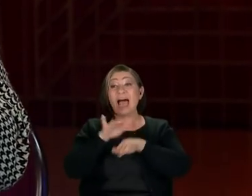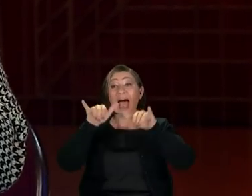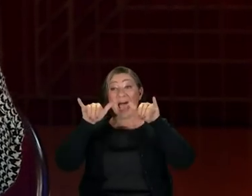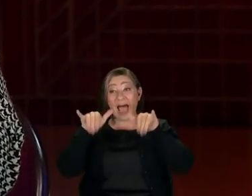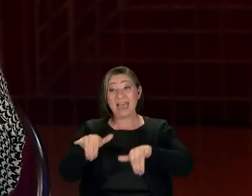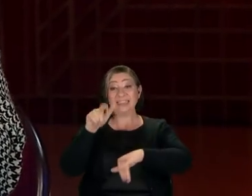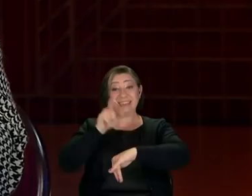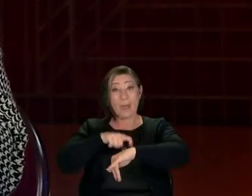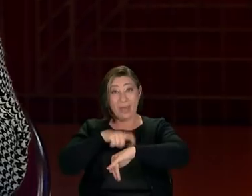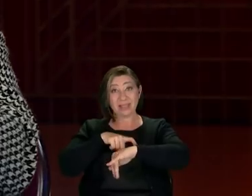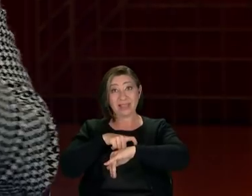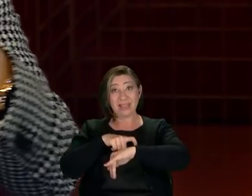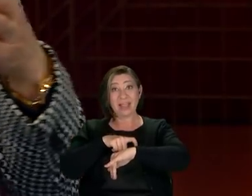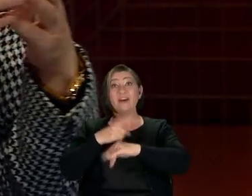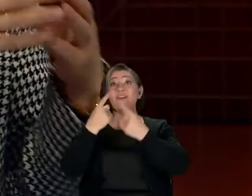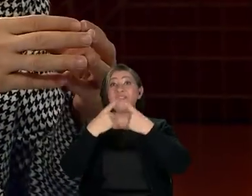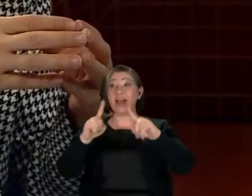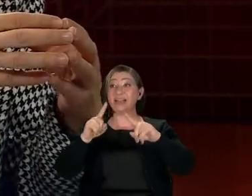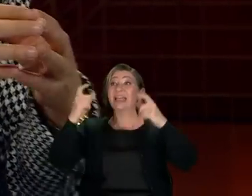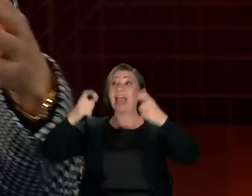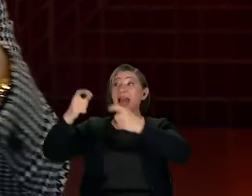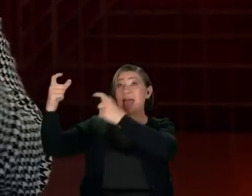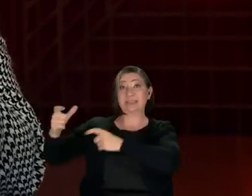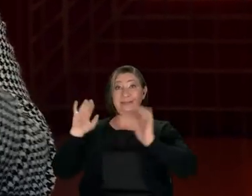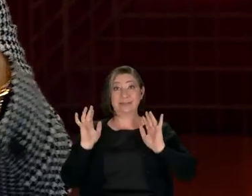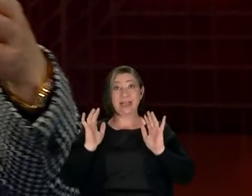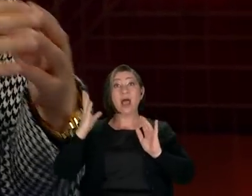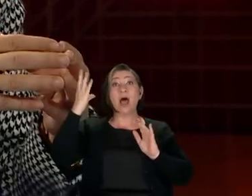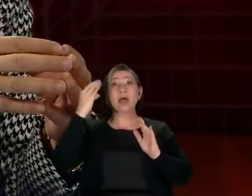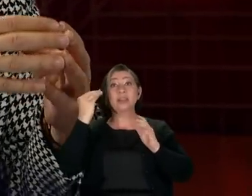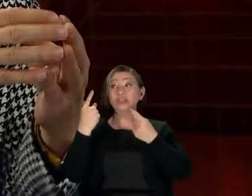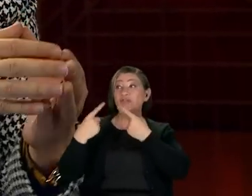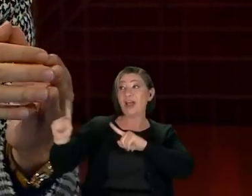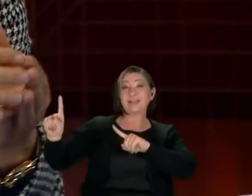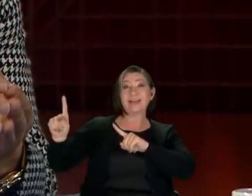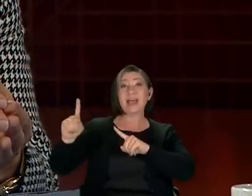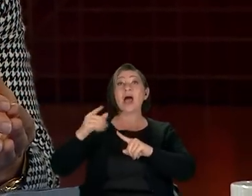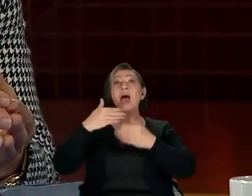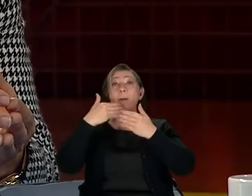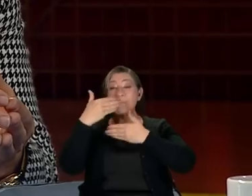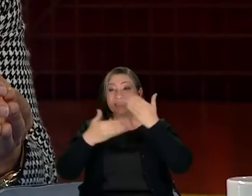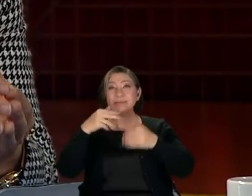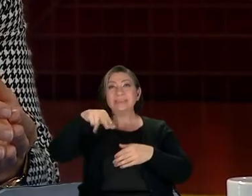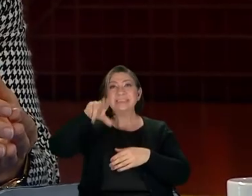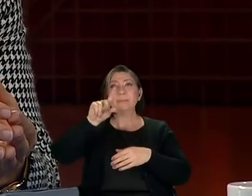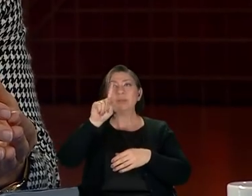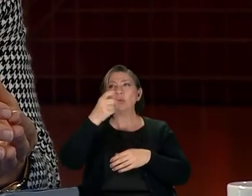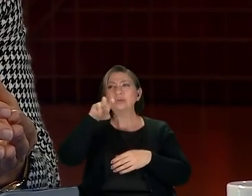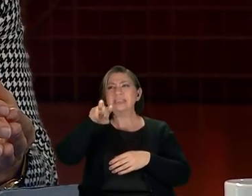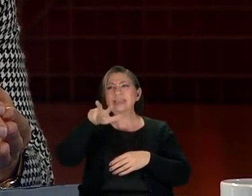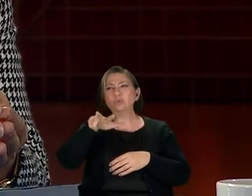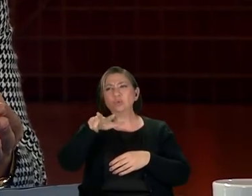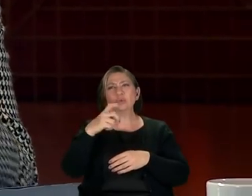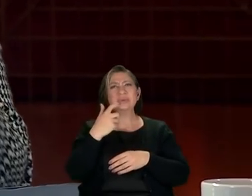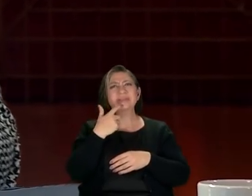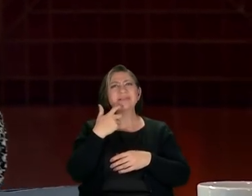aynı zaman farklı ülkeler. Anlayış ne kadar farklı? Bahsettiğim 80'lerin başı. Evet. 1983